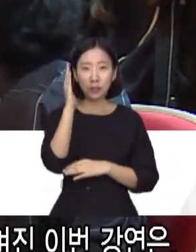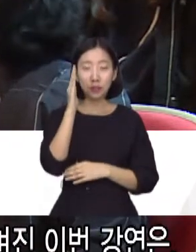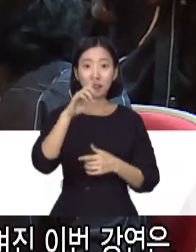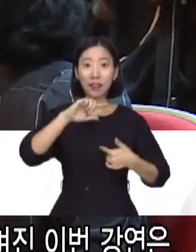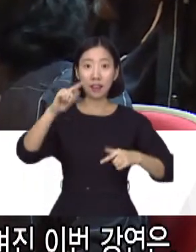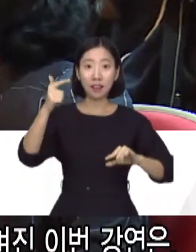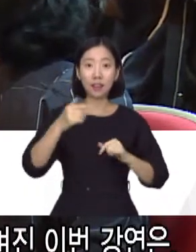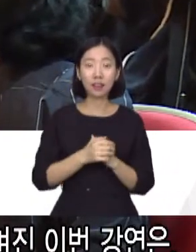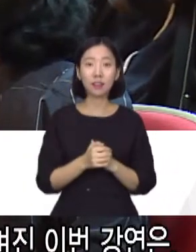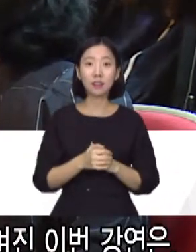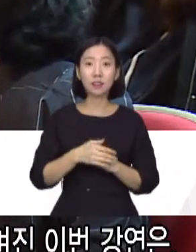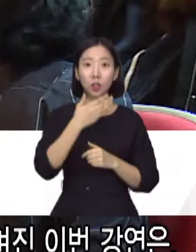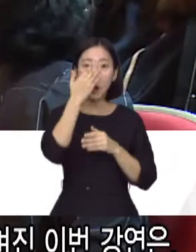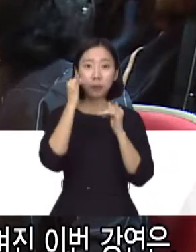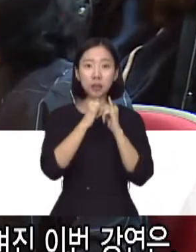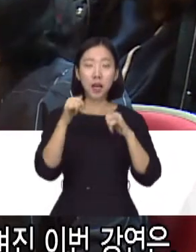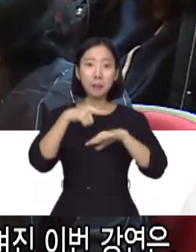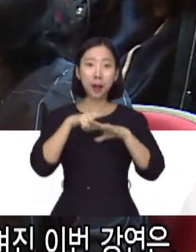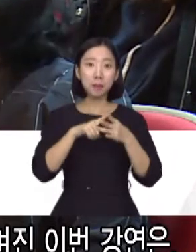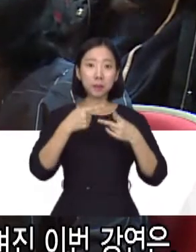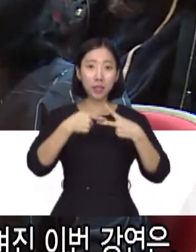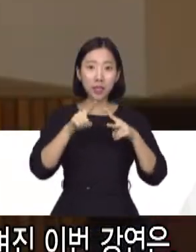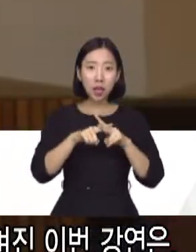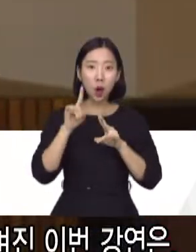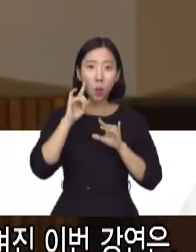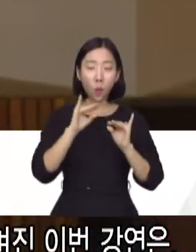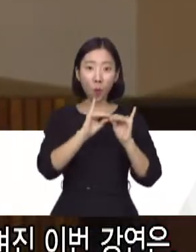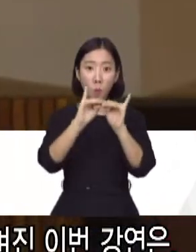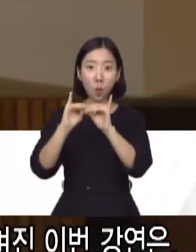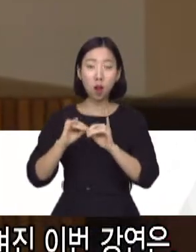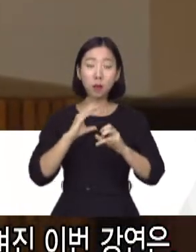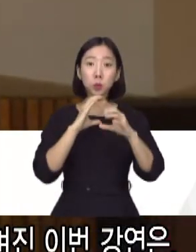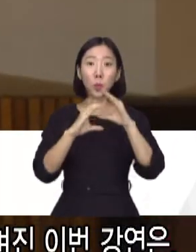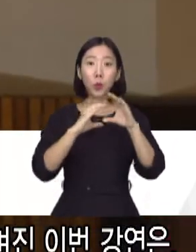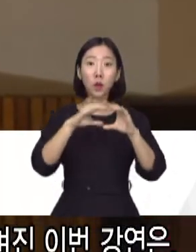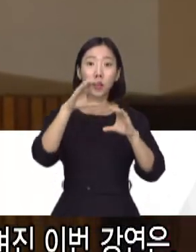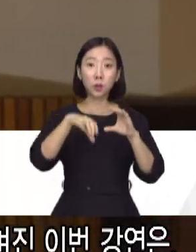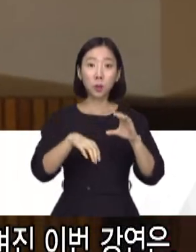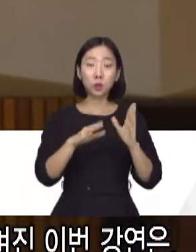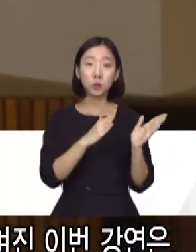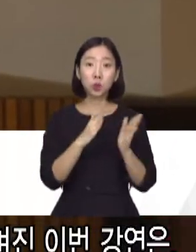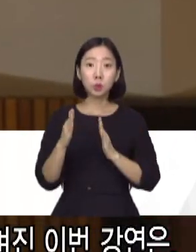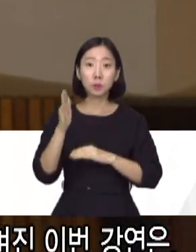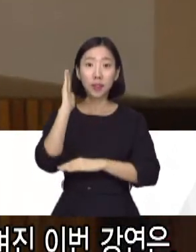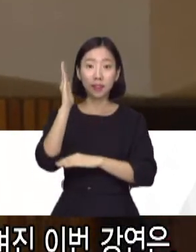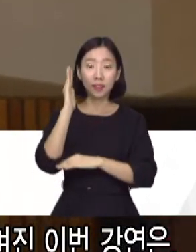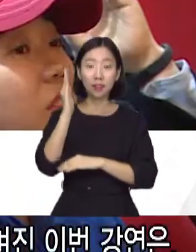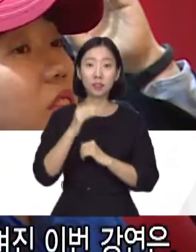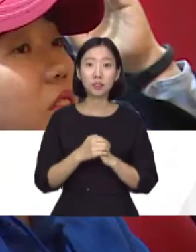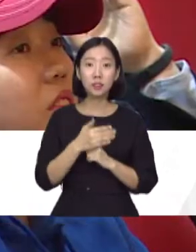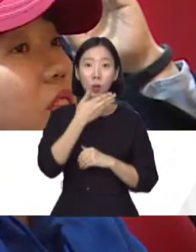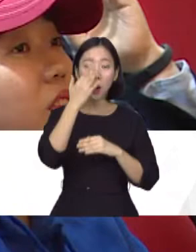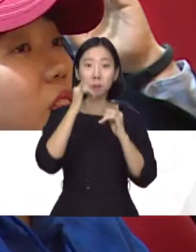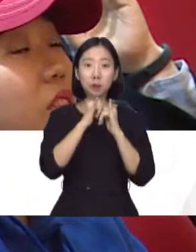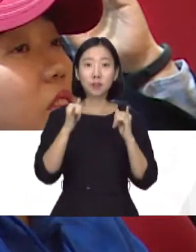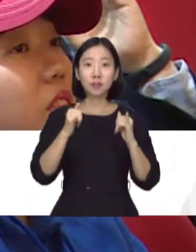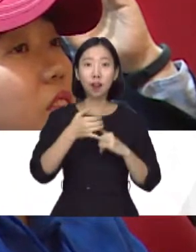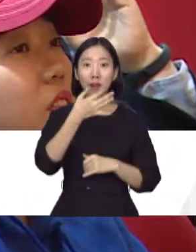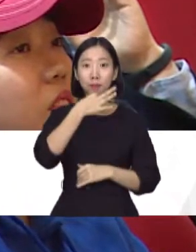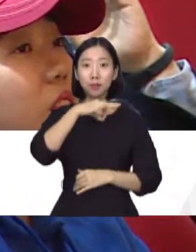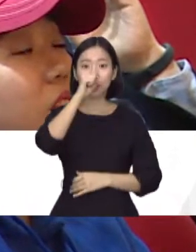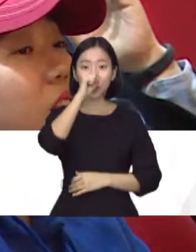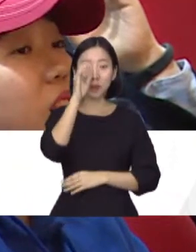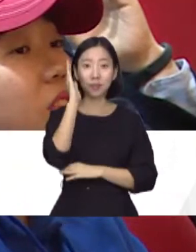딱딱한 강연의 틀에서 벗어나 청년들의 마음을 이해하고 공감하며 소통하는 자리로 꾸며진 이번 강연은 청년들의